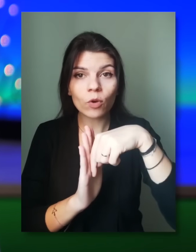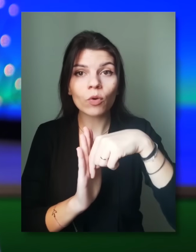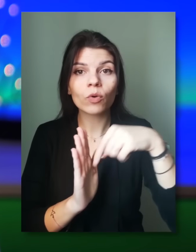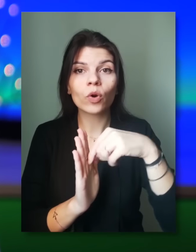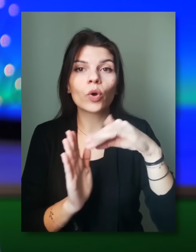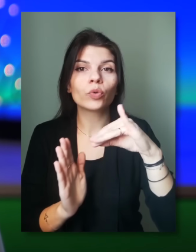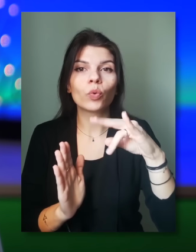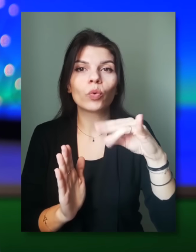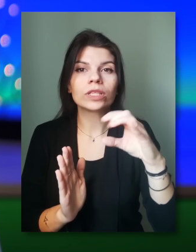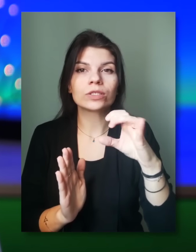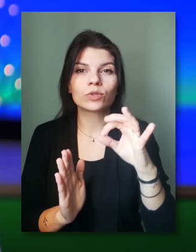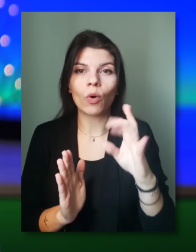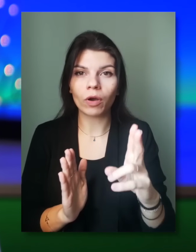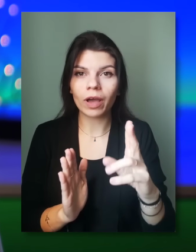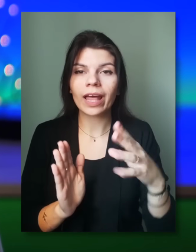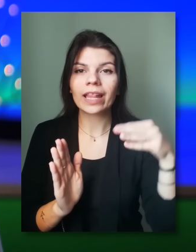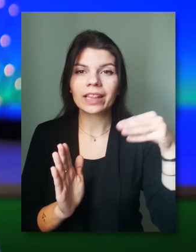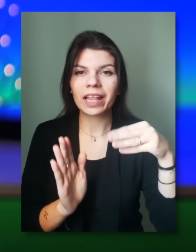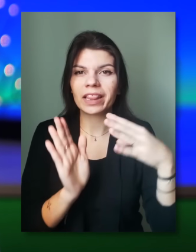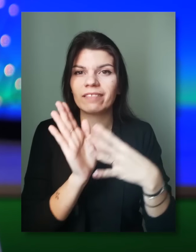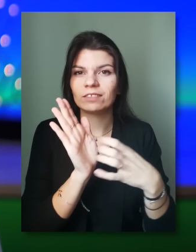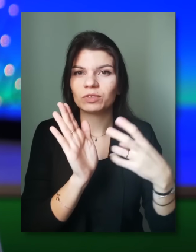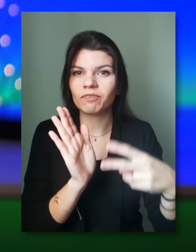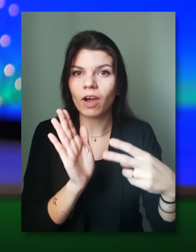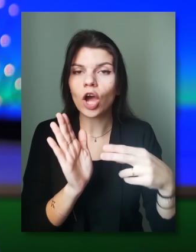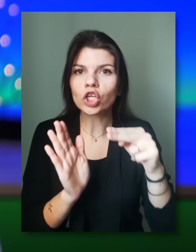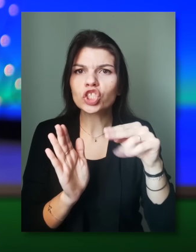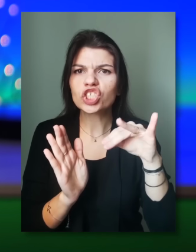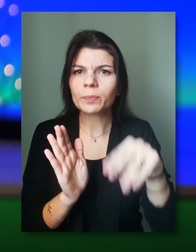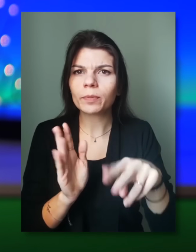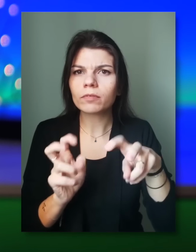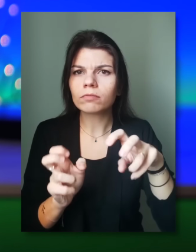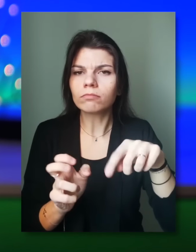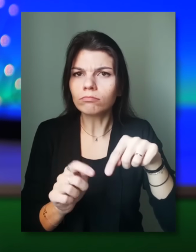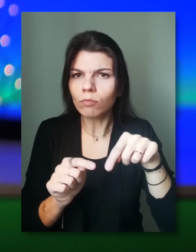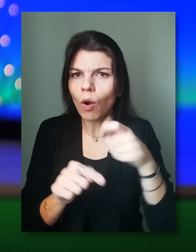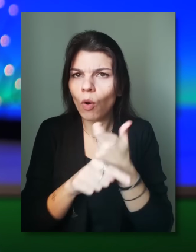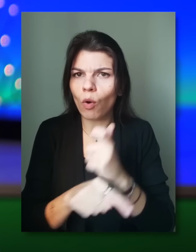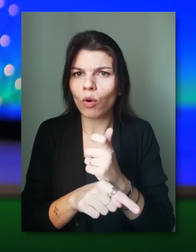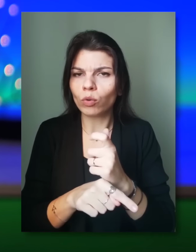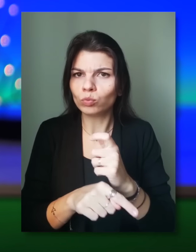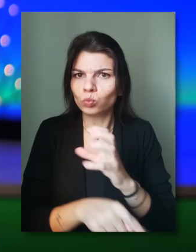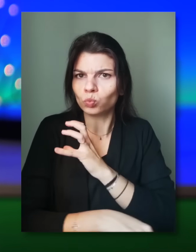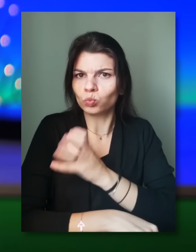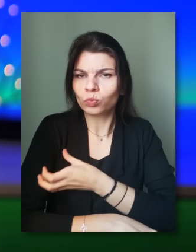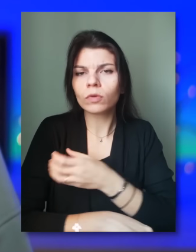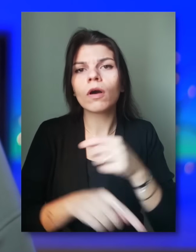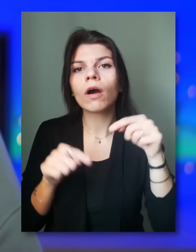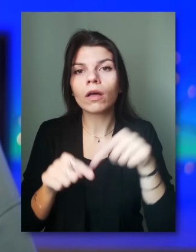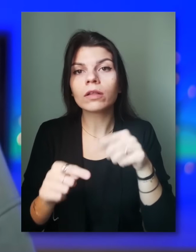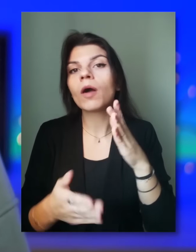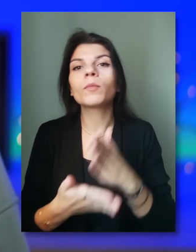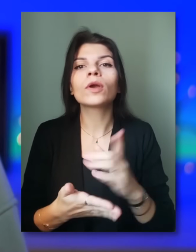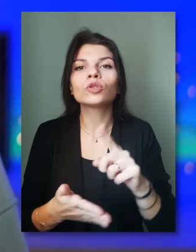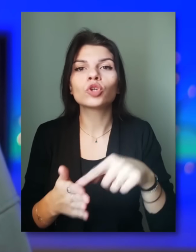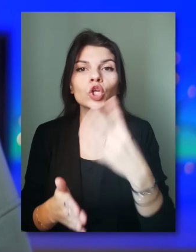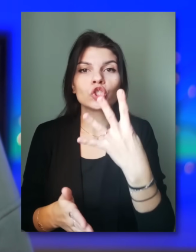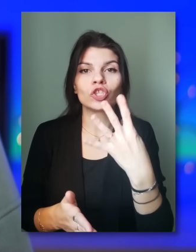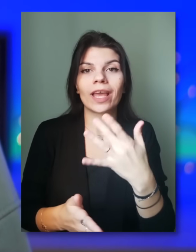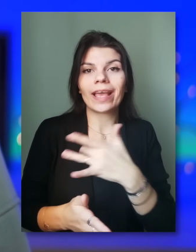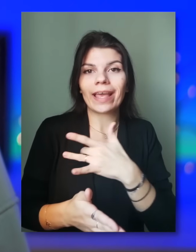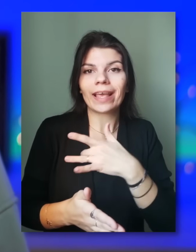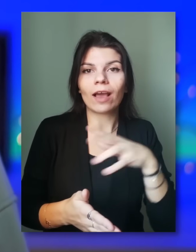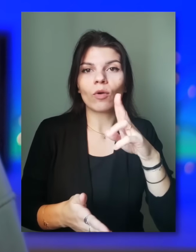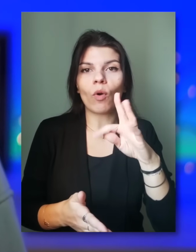NubiaNeoоснащенапроцесором UnisocT820.Цедужепотужнийчіп, якиймаєтрикластериядерпроцесора.Два зяких